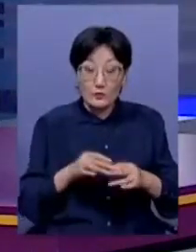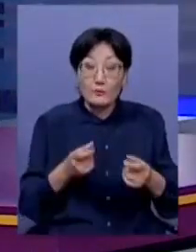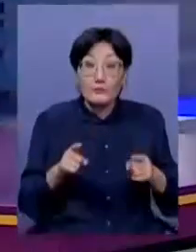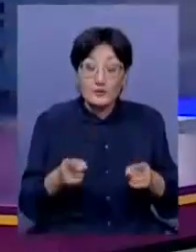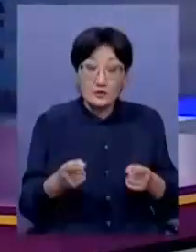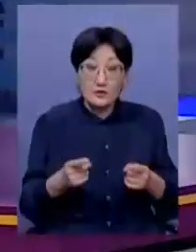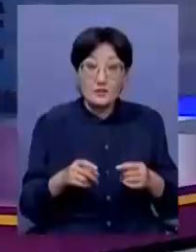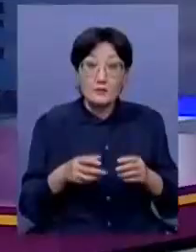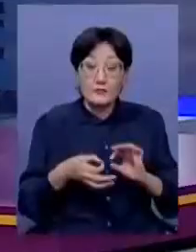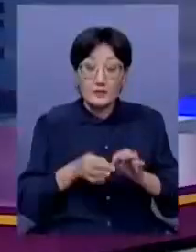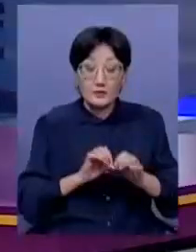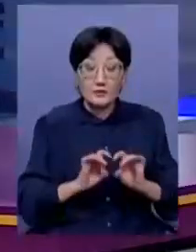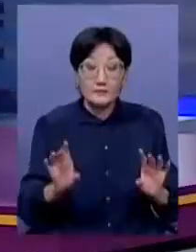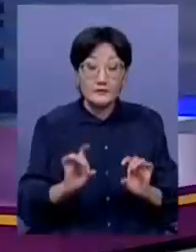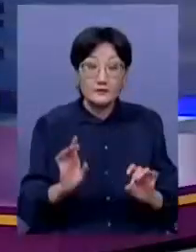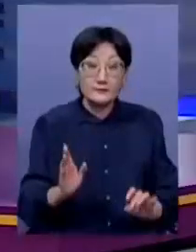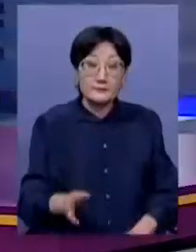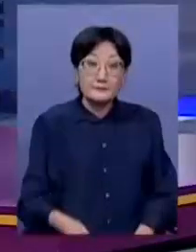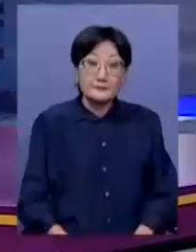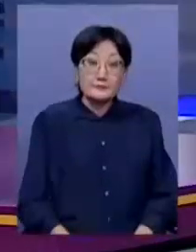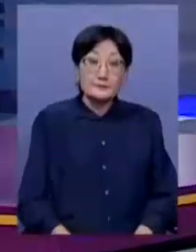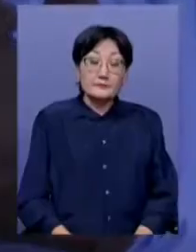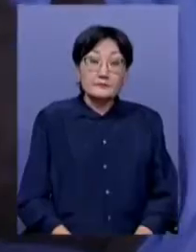Почему? Разбиралась Рамина Мирзалимова.